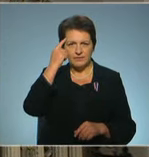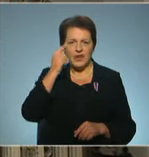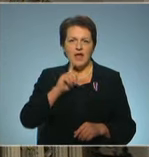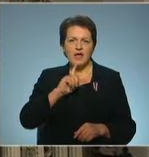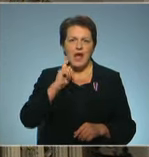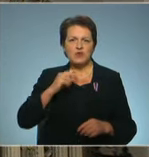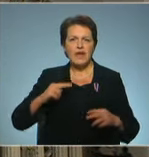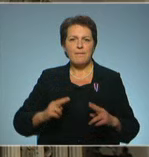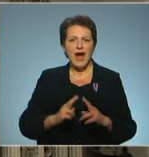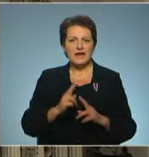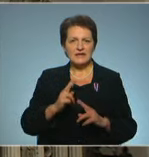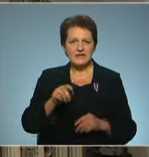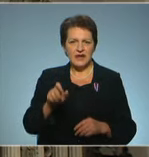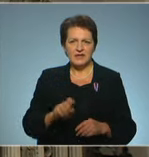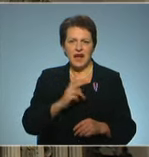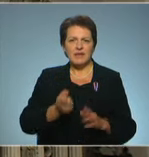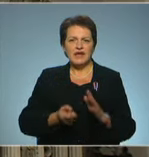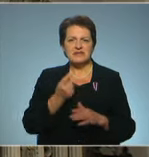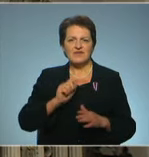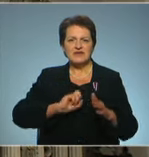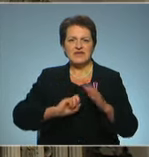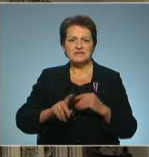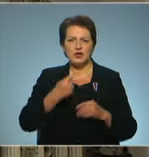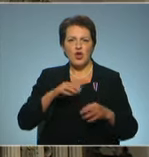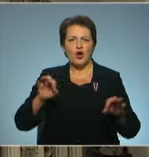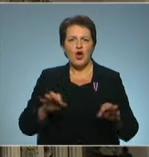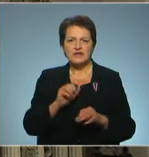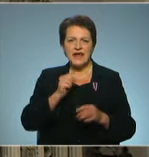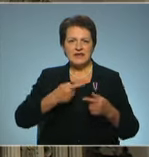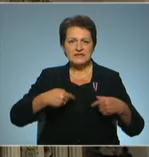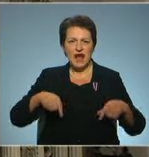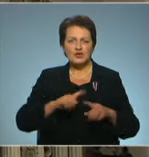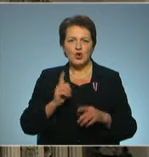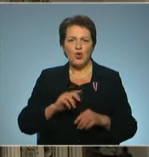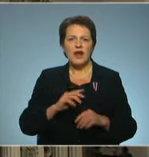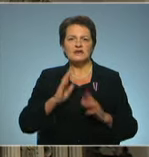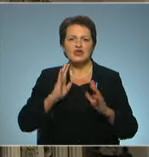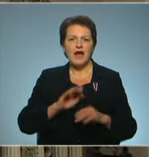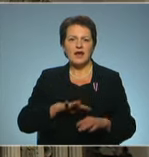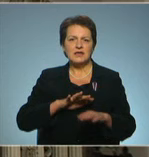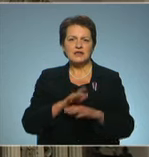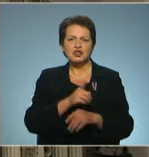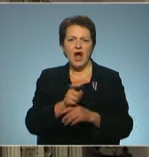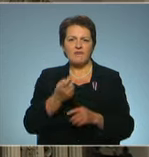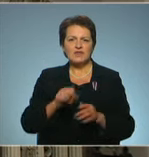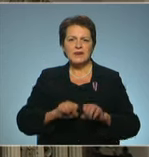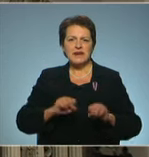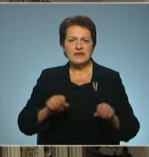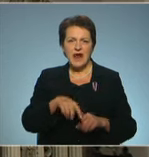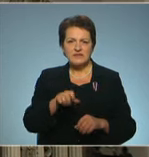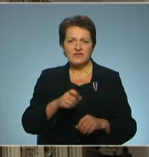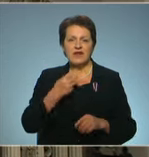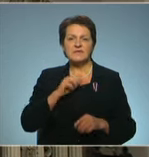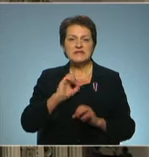parīzietis, kam izdevās izbēgt no Bataklana koncerta zāles, kur džihādisti šāva un spridzināja cilvēkus, stāstīja, ka izskrējas laukā